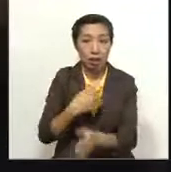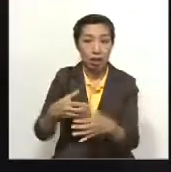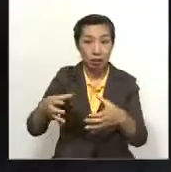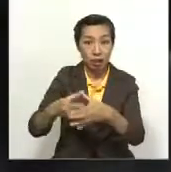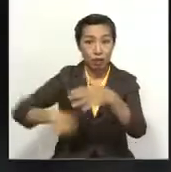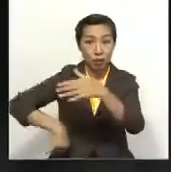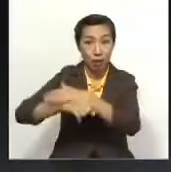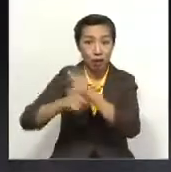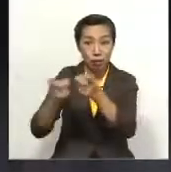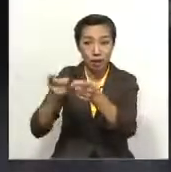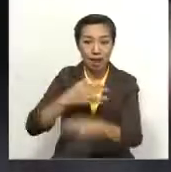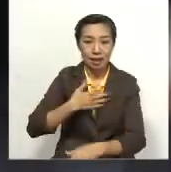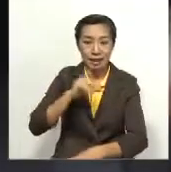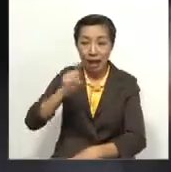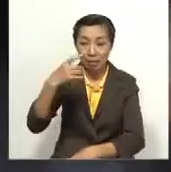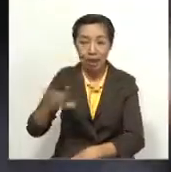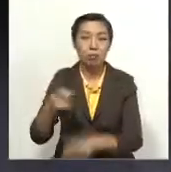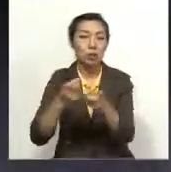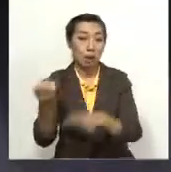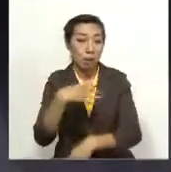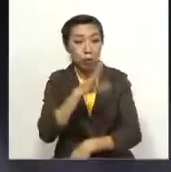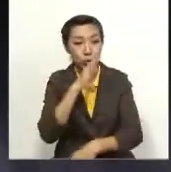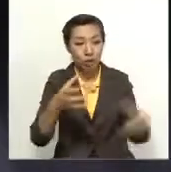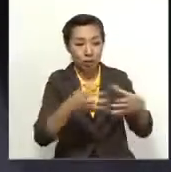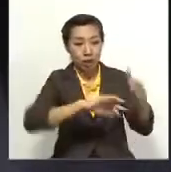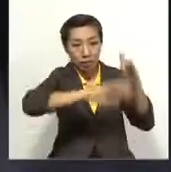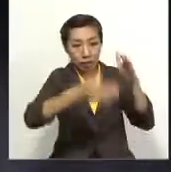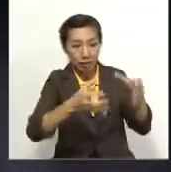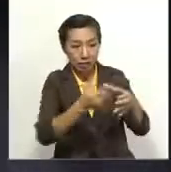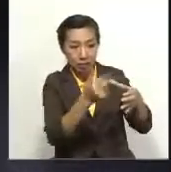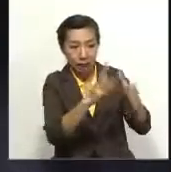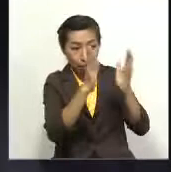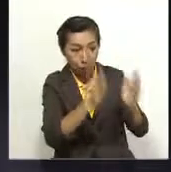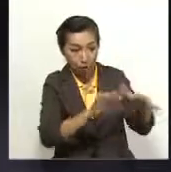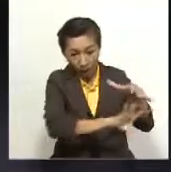าน้องๆทีมหมูป่าคาร์เดมี่ออกมาแล้วสุขภาพแข็งแรงพักฟื้นอะ